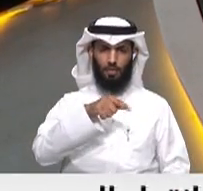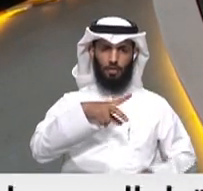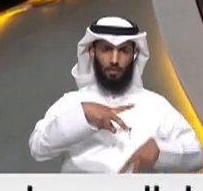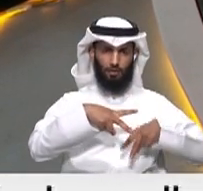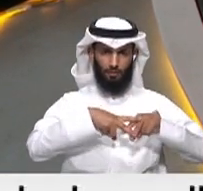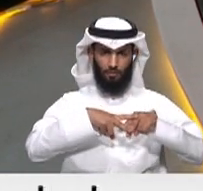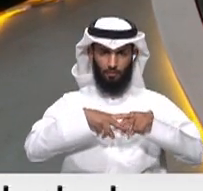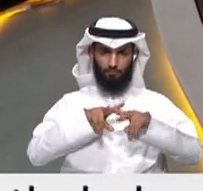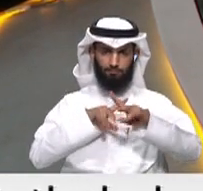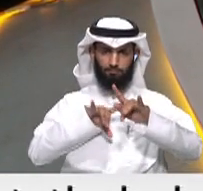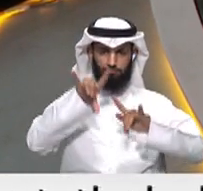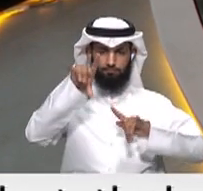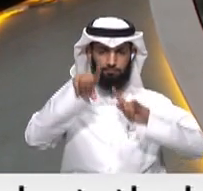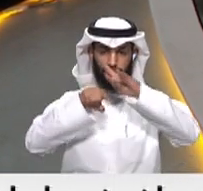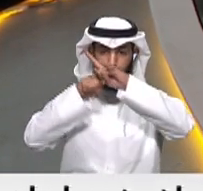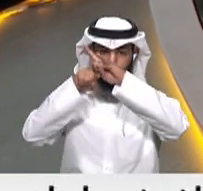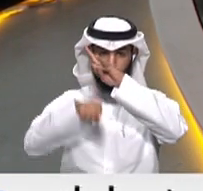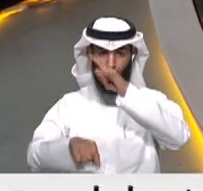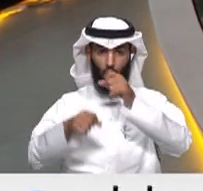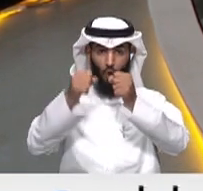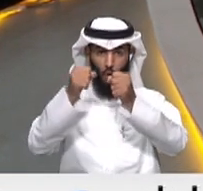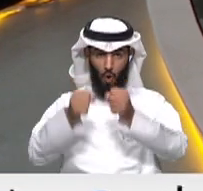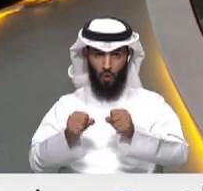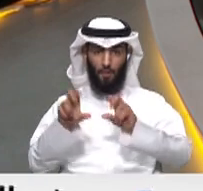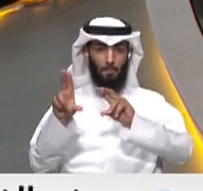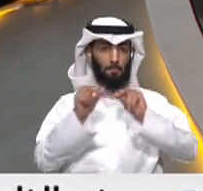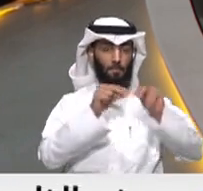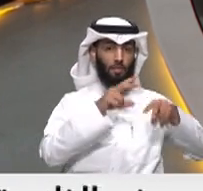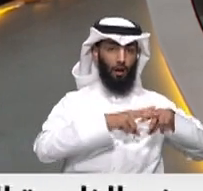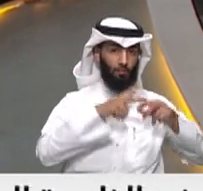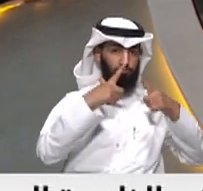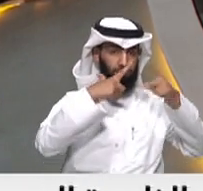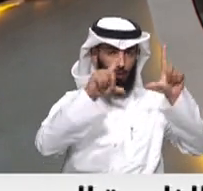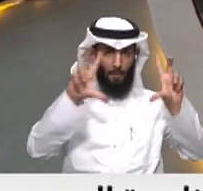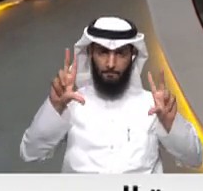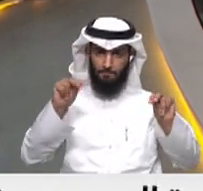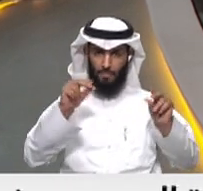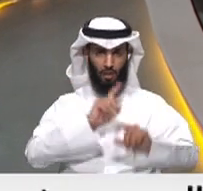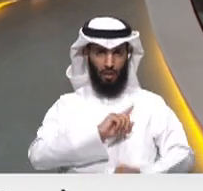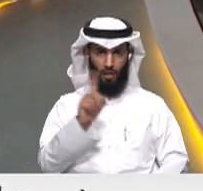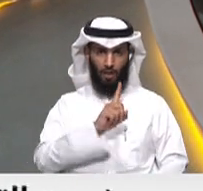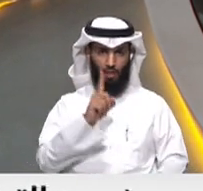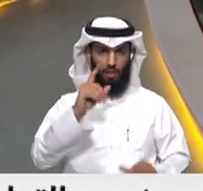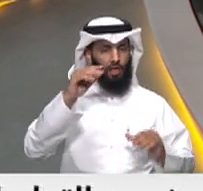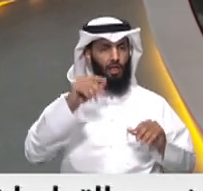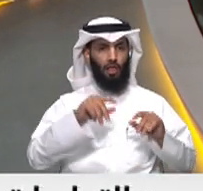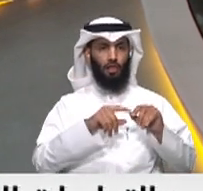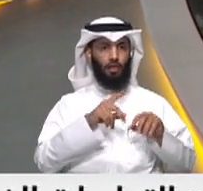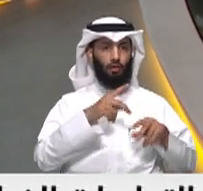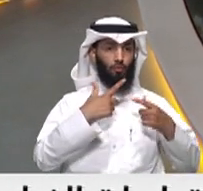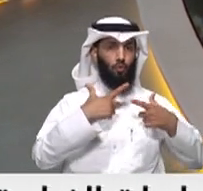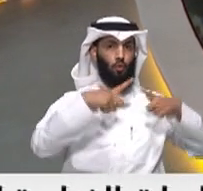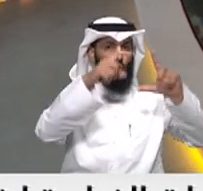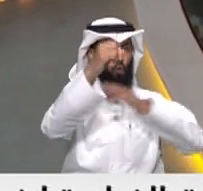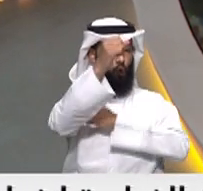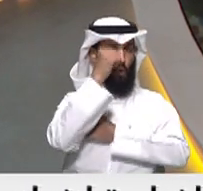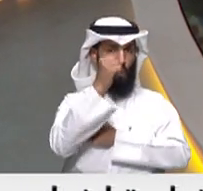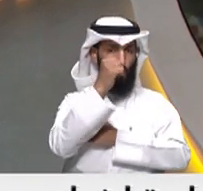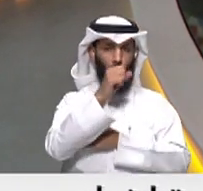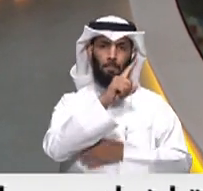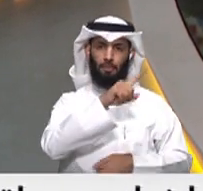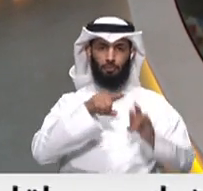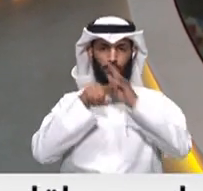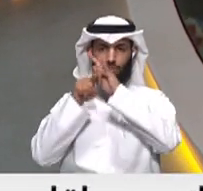بمستوى التصريحات التي يعني كان يصرح بها كيان الاحتلال الإسرائيلي.